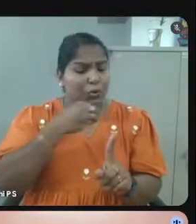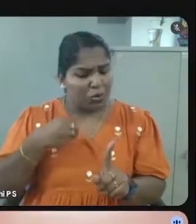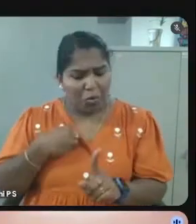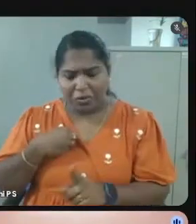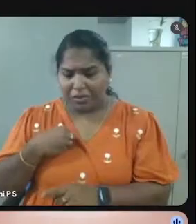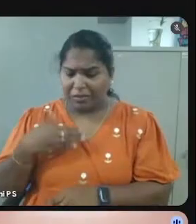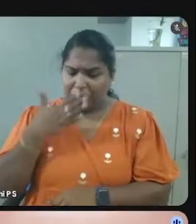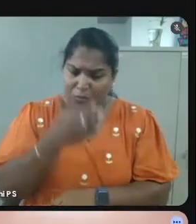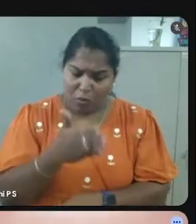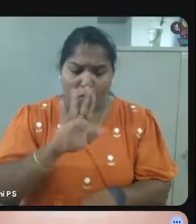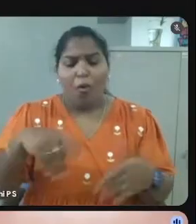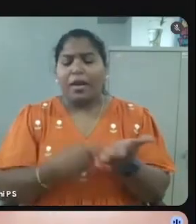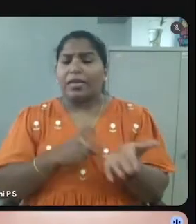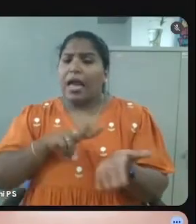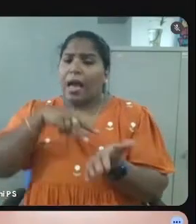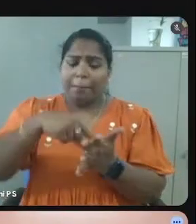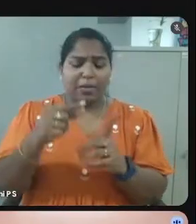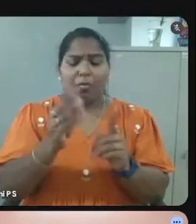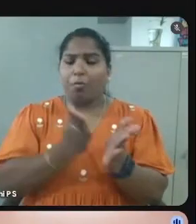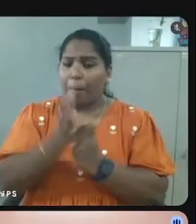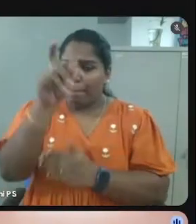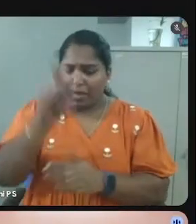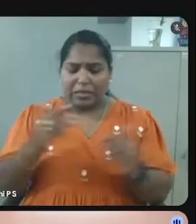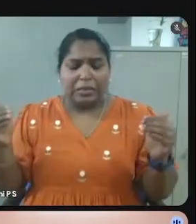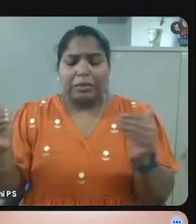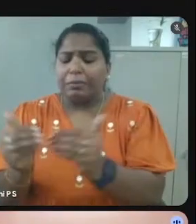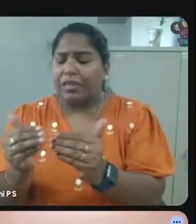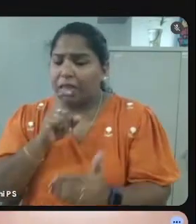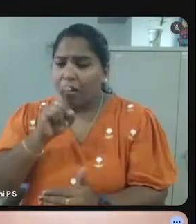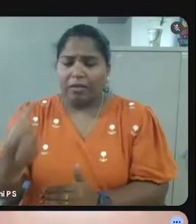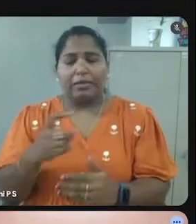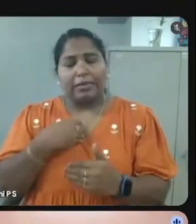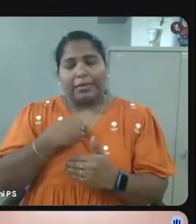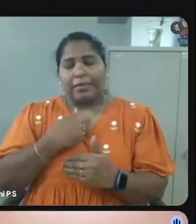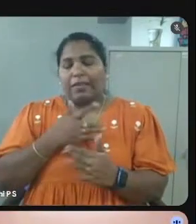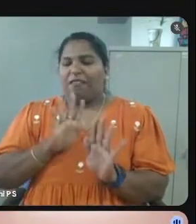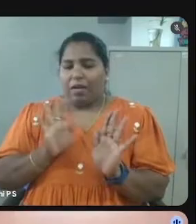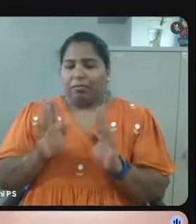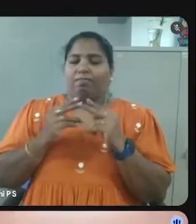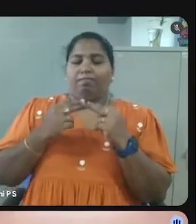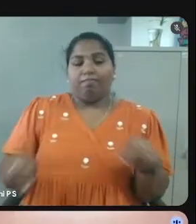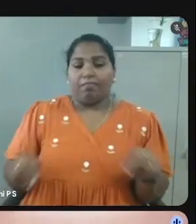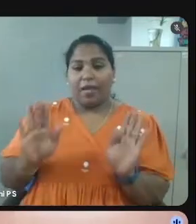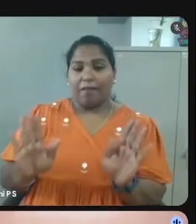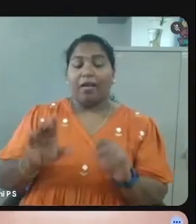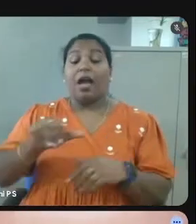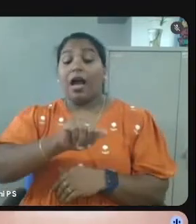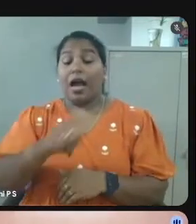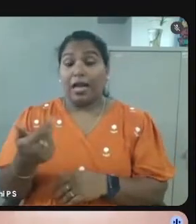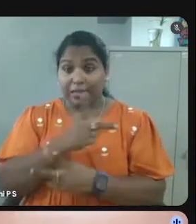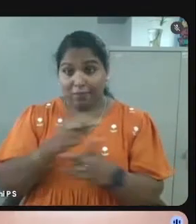റീഹാബിലിറ്റേഷൻ പ്രൊഫഷണലിനോടോ തുറന്നു പലപ്പോഴും വിമുഖത കാണിക്കുന്നു. എന്നാൽ മറ്റു പ്രശ്നങ്ങളോടൊപ്പം